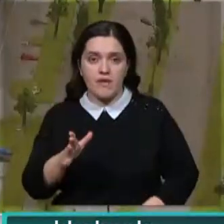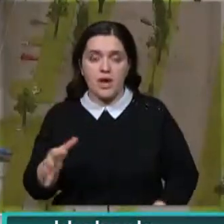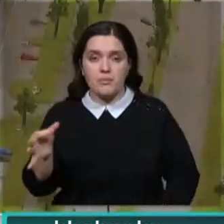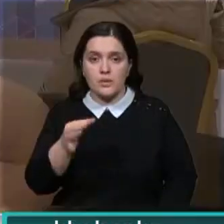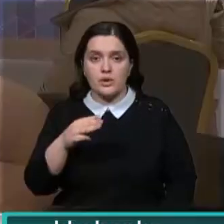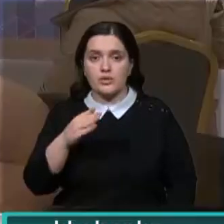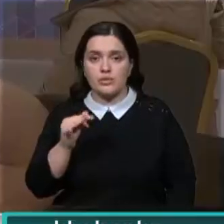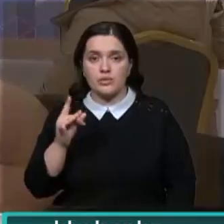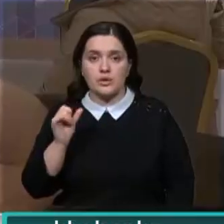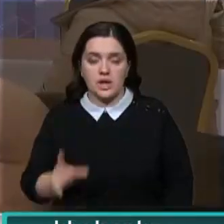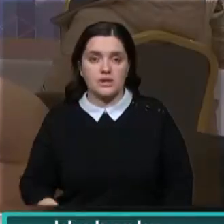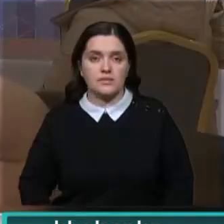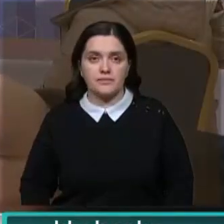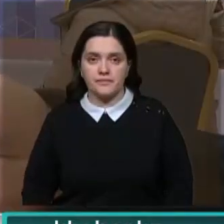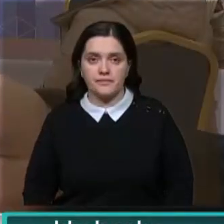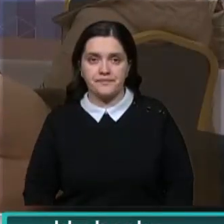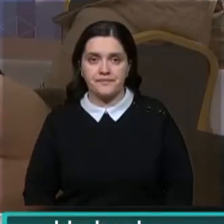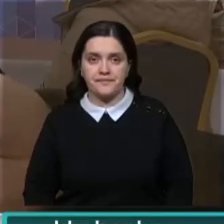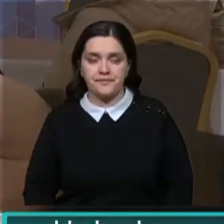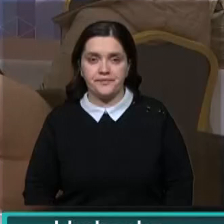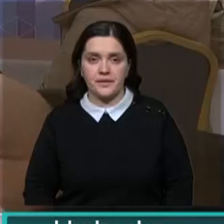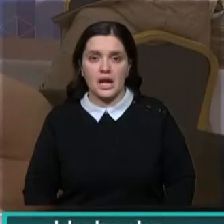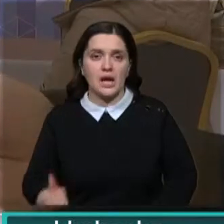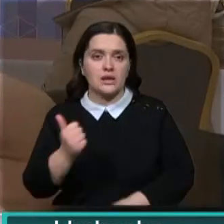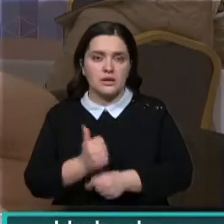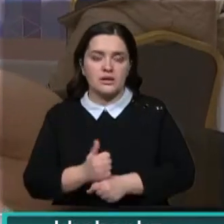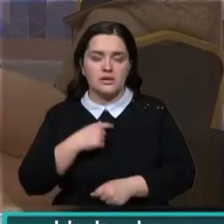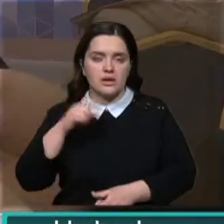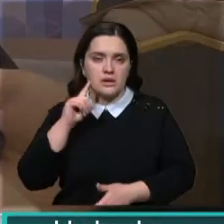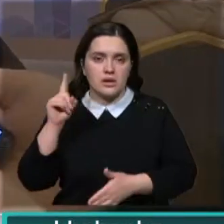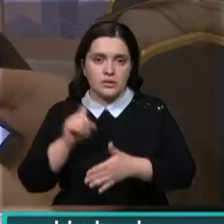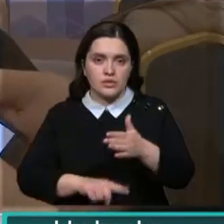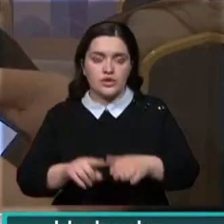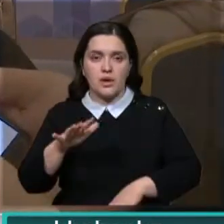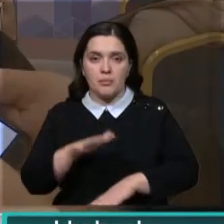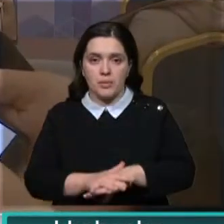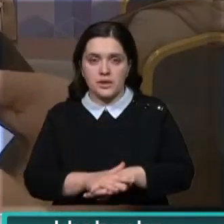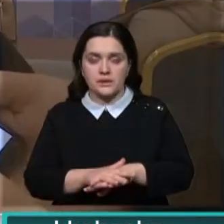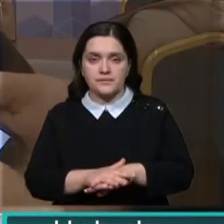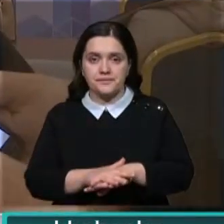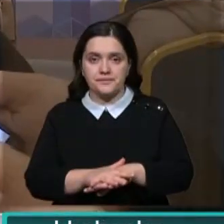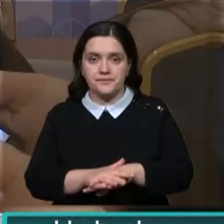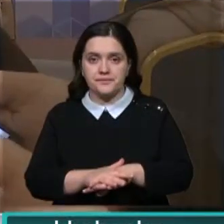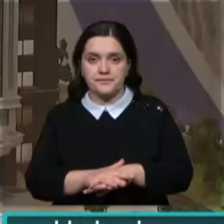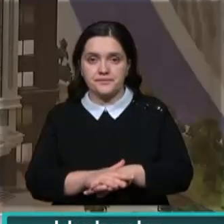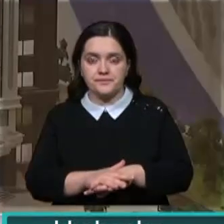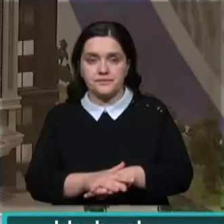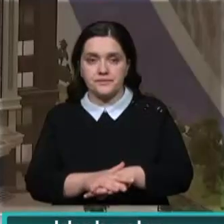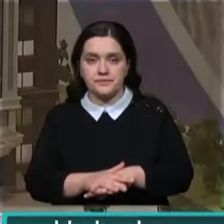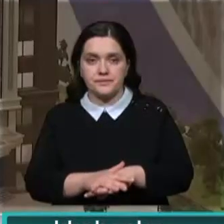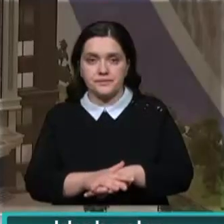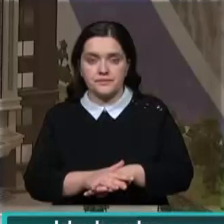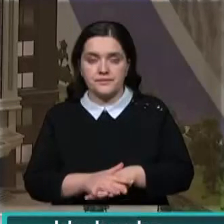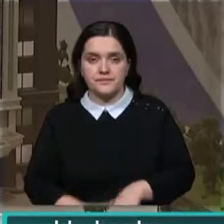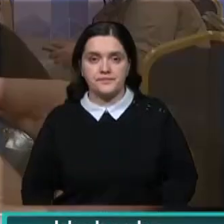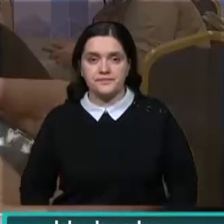микрорайоне Туран. Самое главное – надежный банк. Я 4 года накопила депозит и вот купила квартиру.